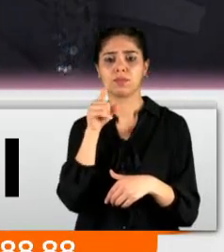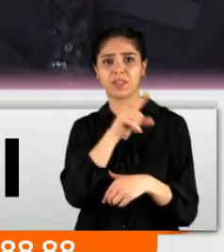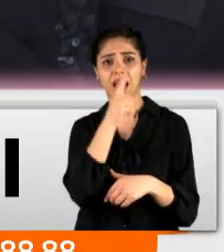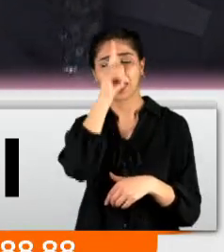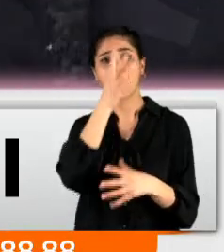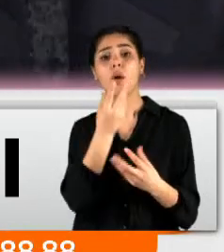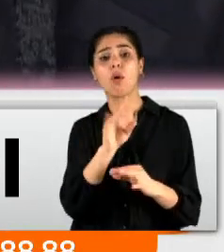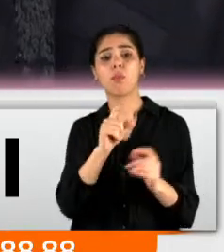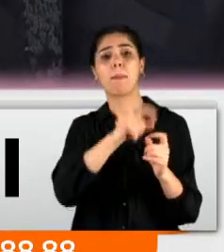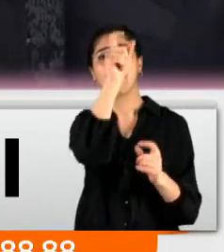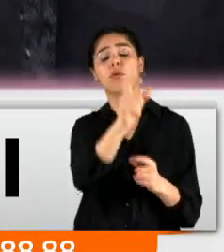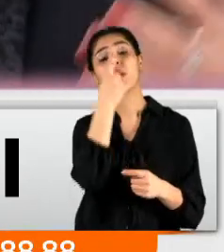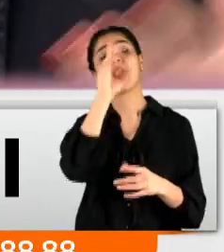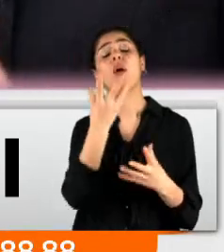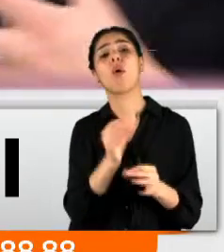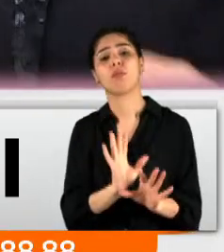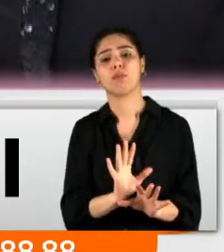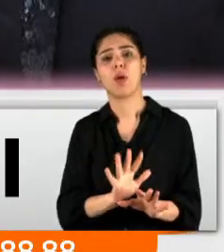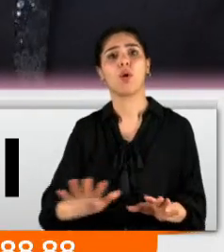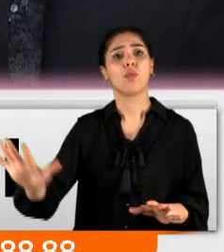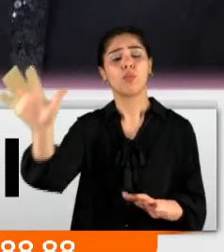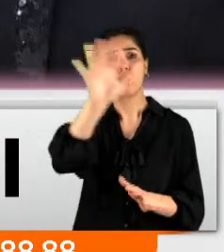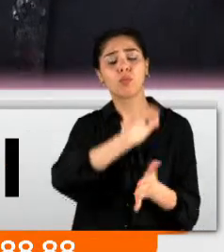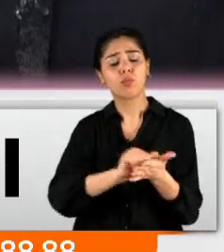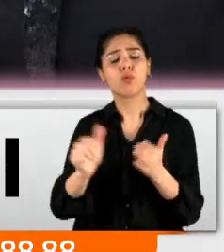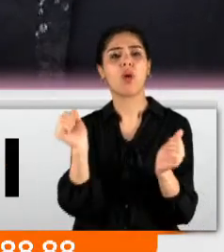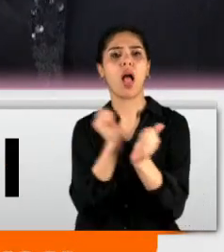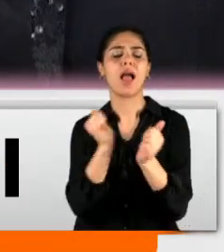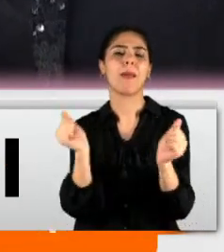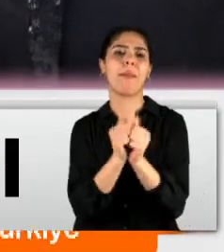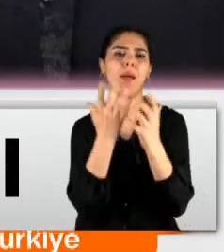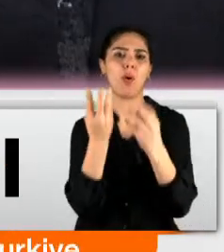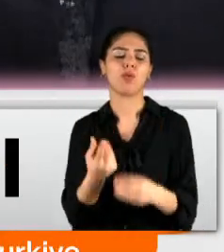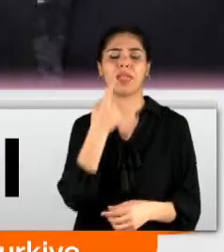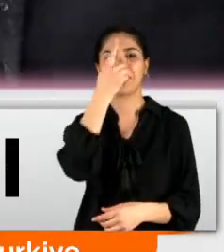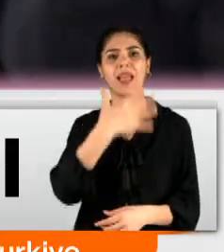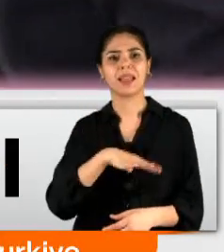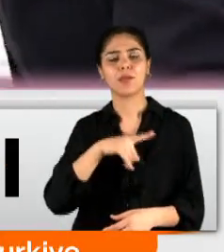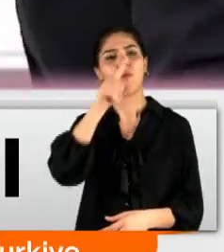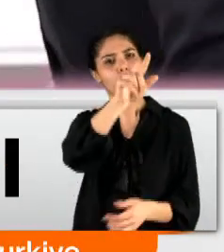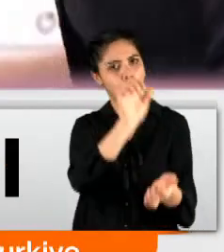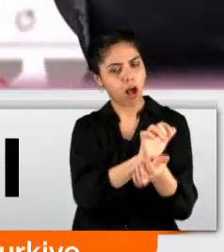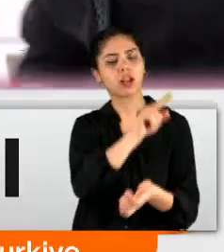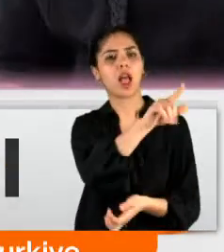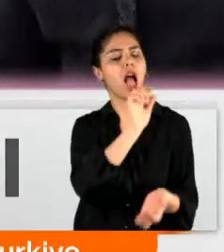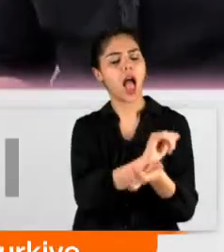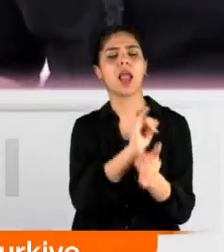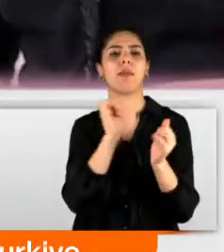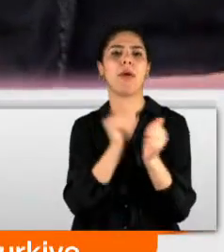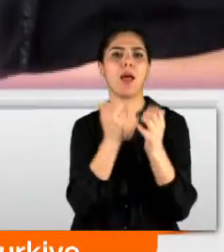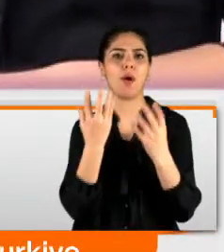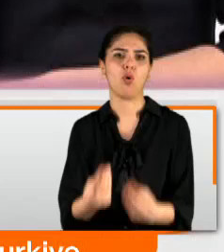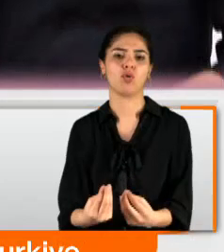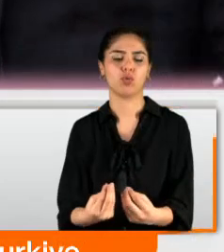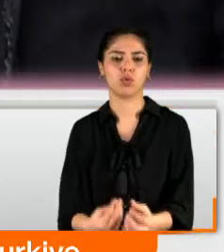yalnız ol ne Batuhan yalnız olsun. Bütün aileniz sizin yanınızda olsun. Benim tek isteğim o. Onun ailesi de senin ailendi.